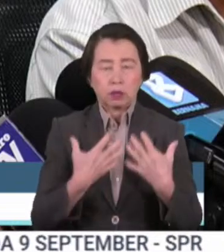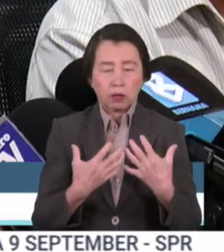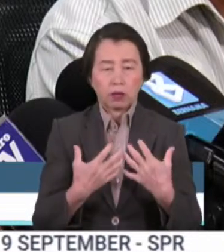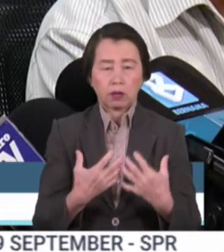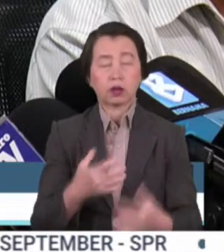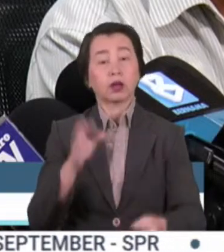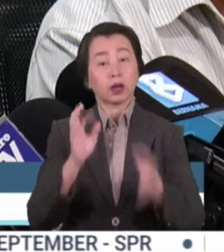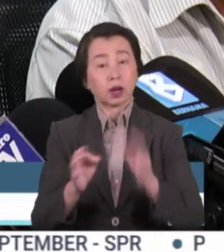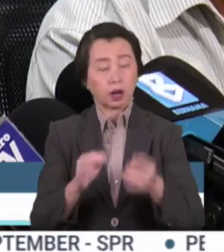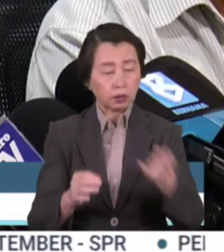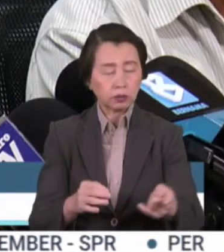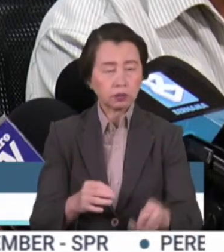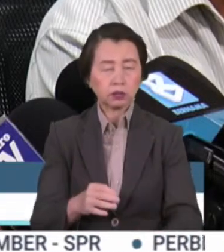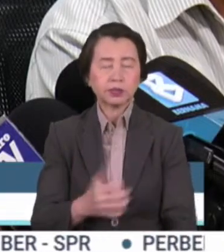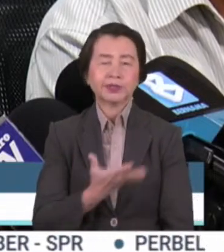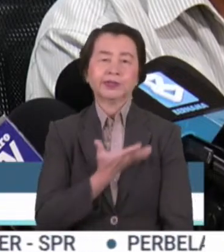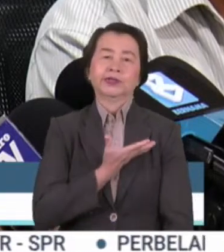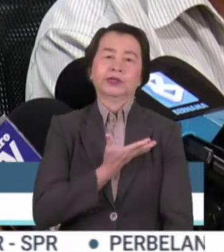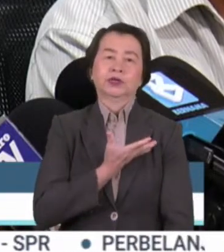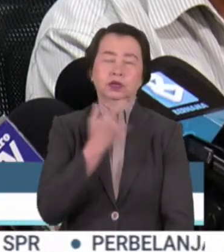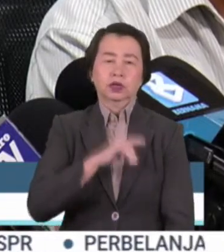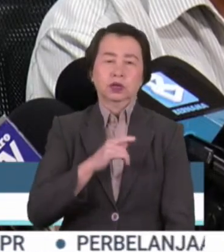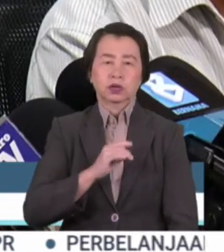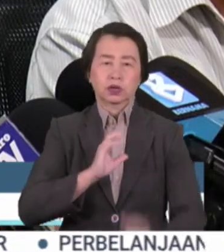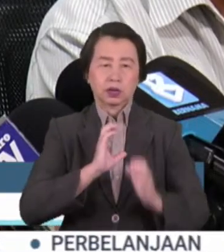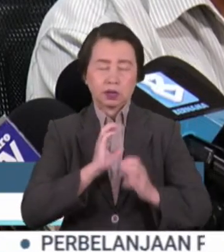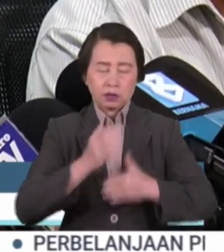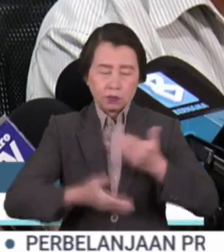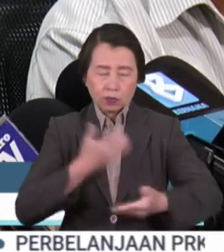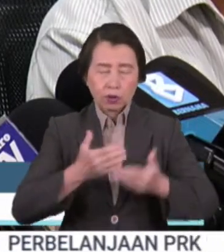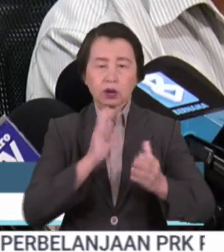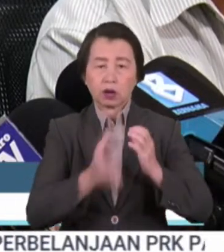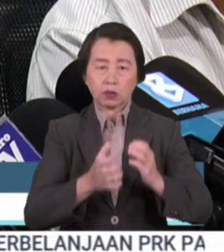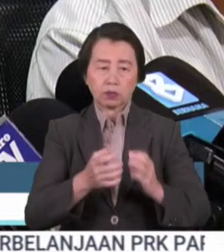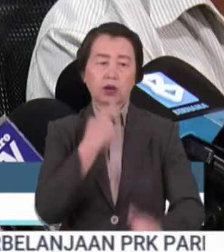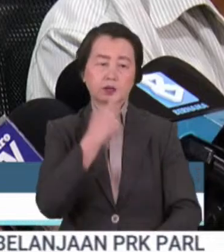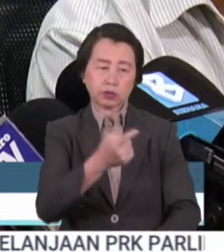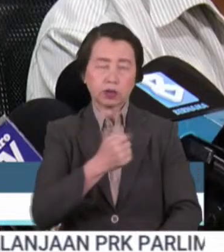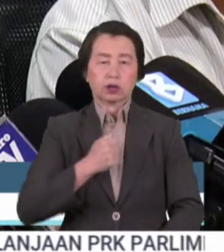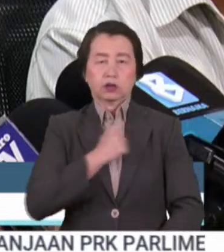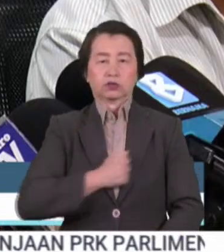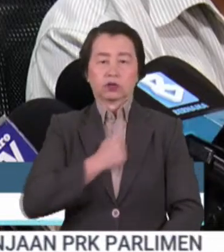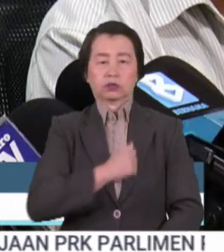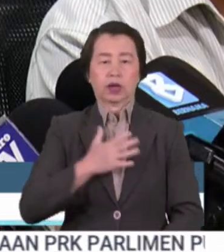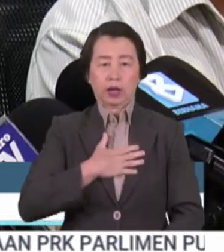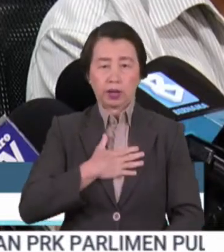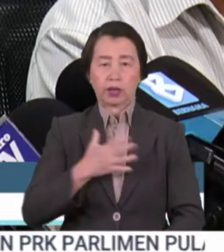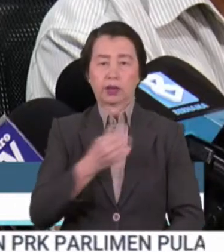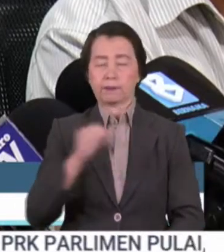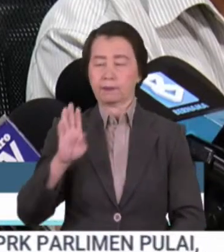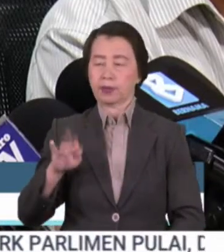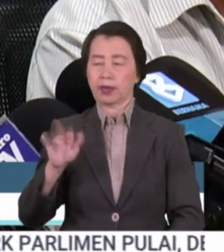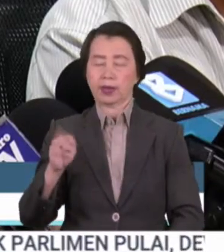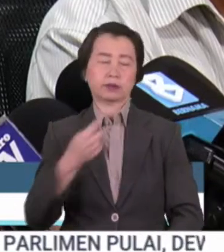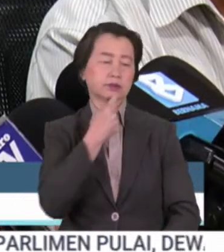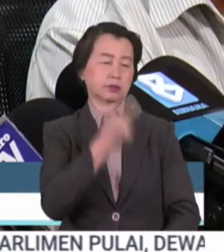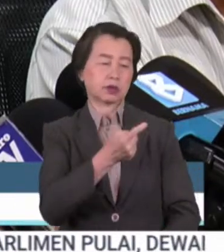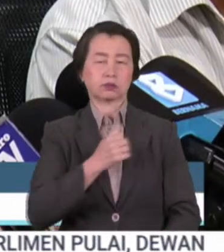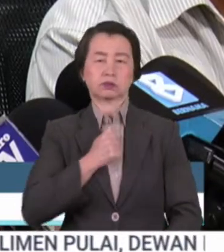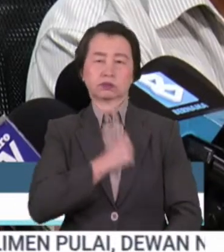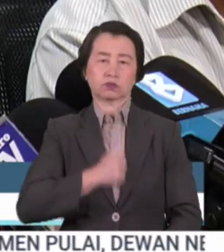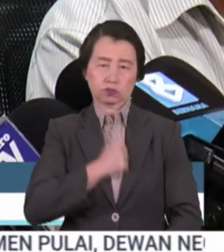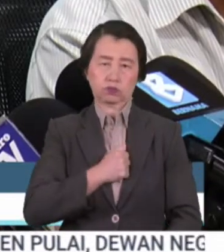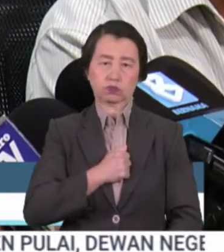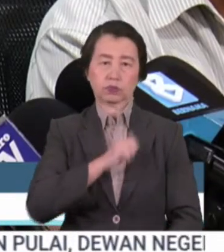kalau dia tekilan proses komunikasi ini saya minta maaf bagi pihak saya dengan BM ya Sekarang